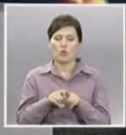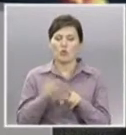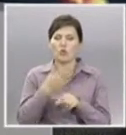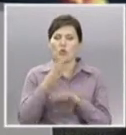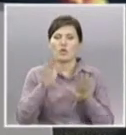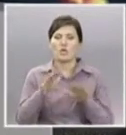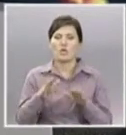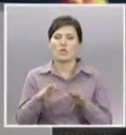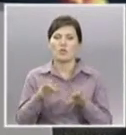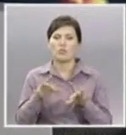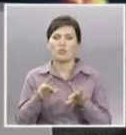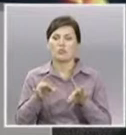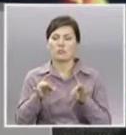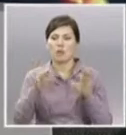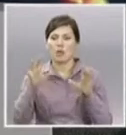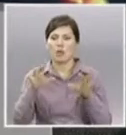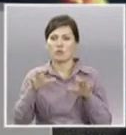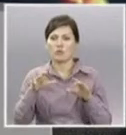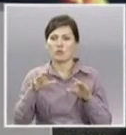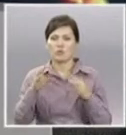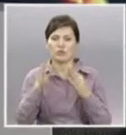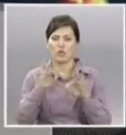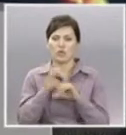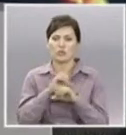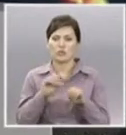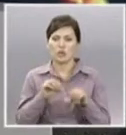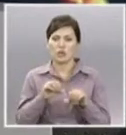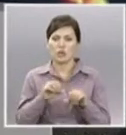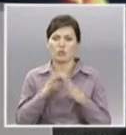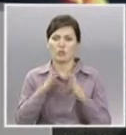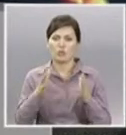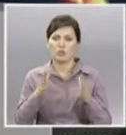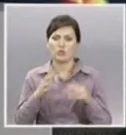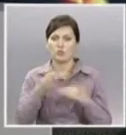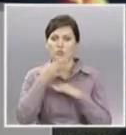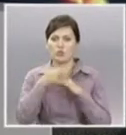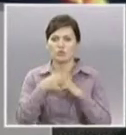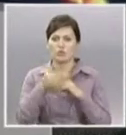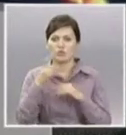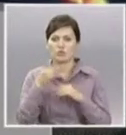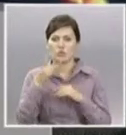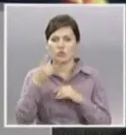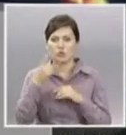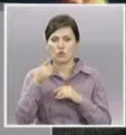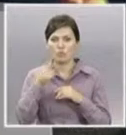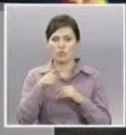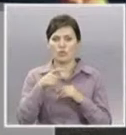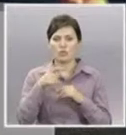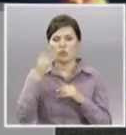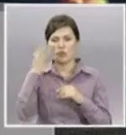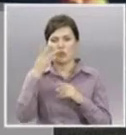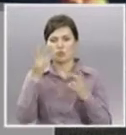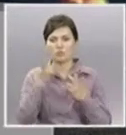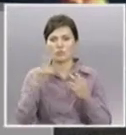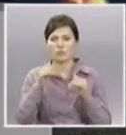жерде кездейсоқтыққа жол беруге болмайды деген үлкен жауапкершілікпен 100 рет ойланып, 1000 рет толғанып барып қана